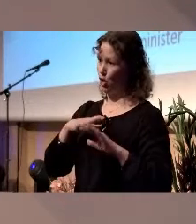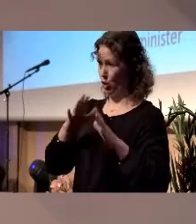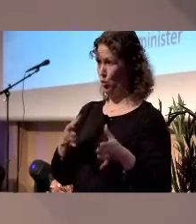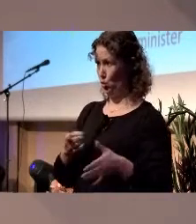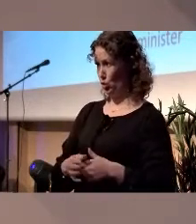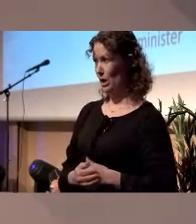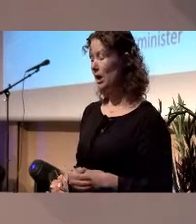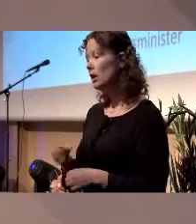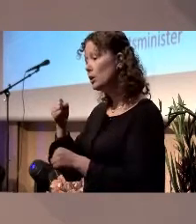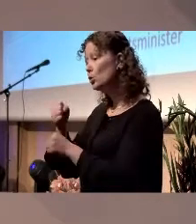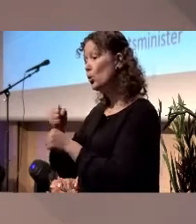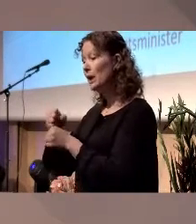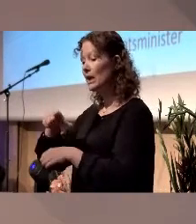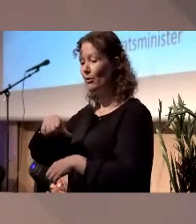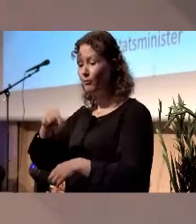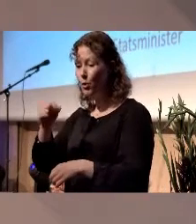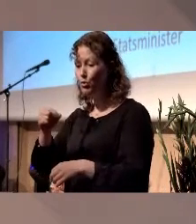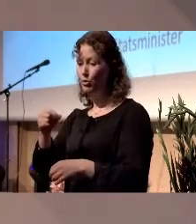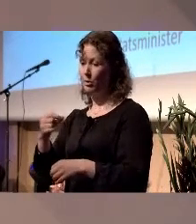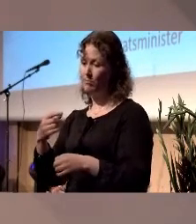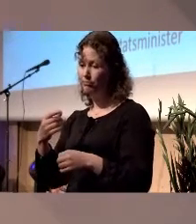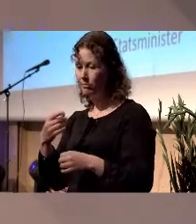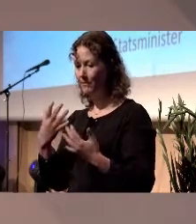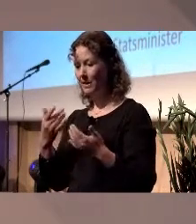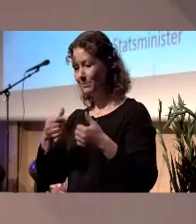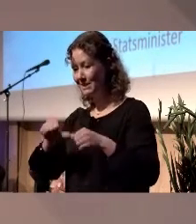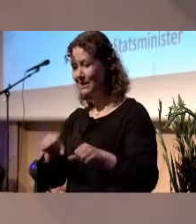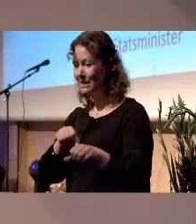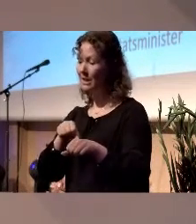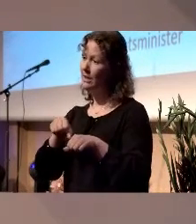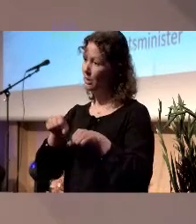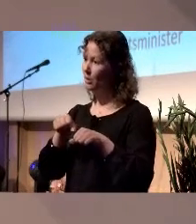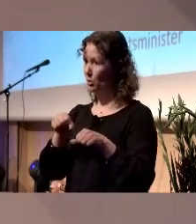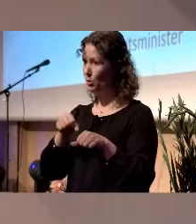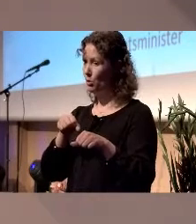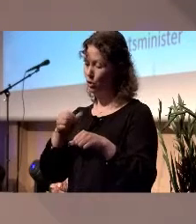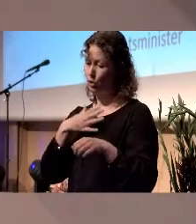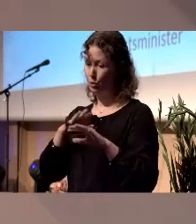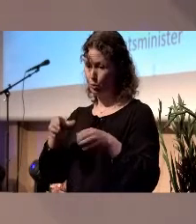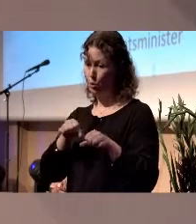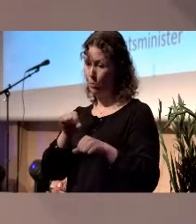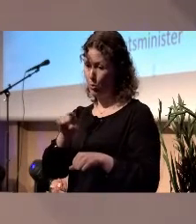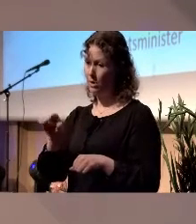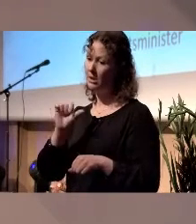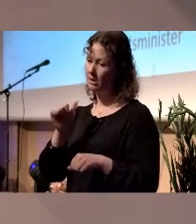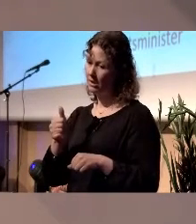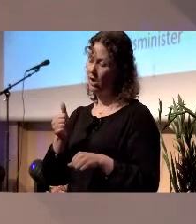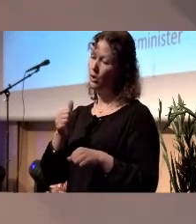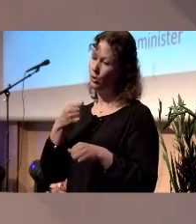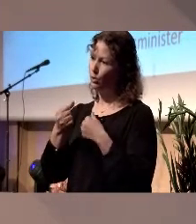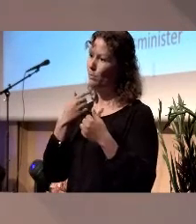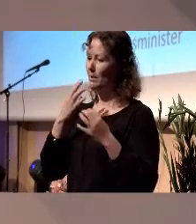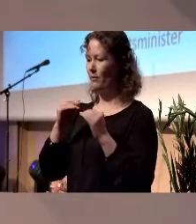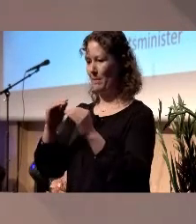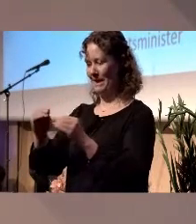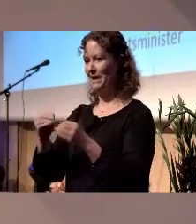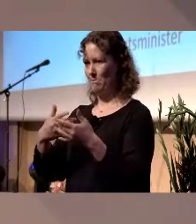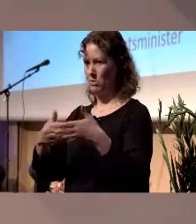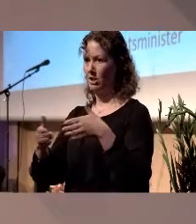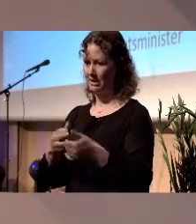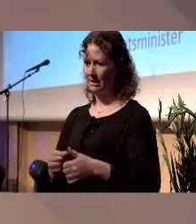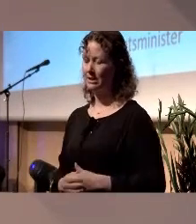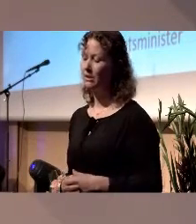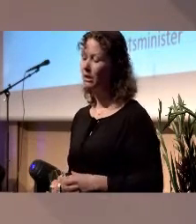De konkrete funnene om hva som svikter på sykehus i kommuner skal brukes til å forbedre praksis. Også her